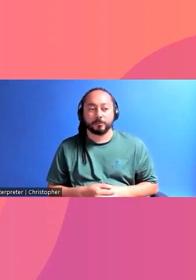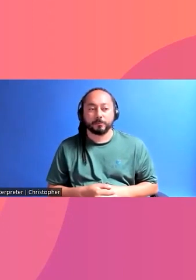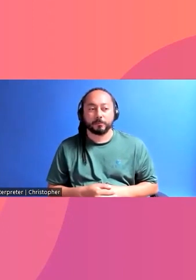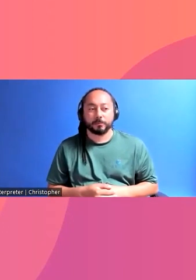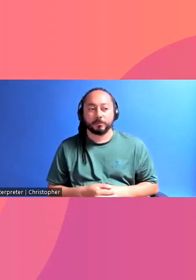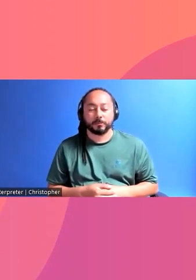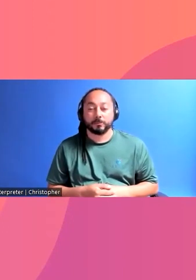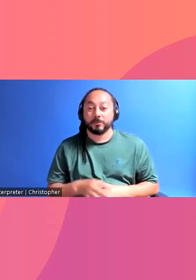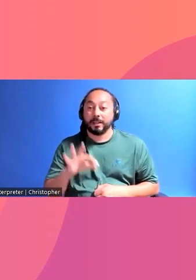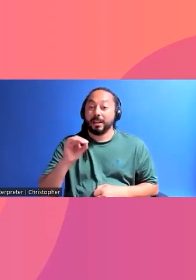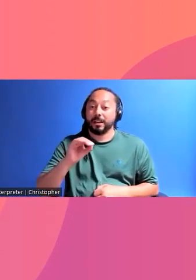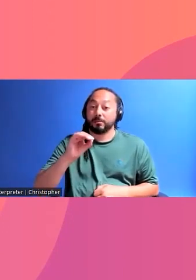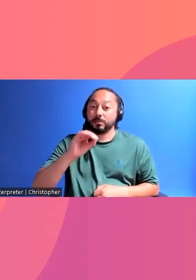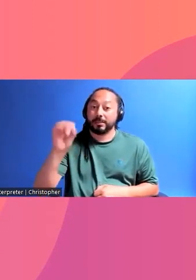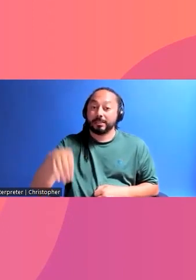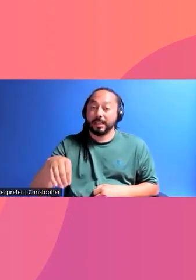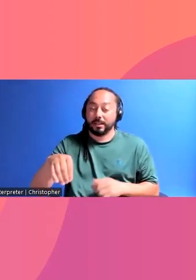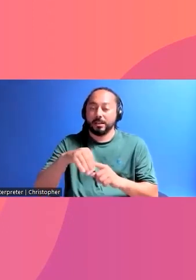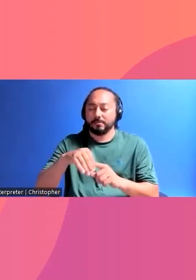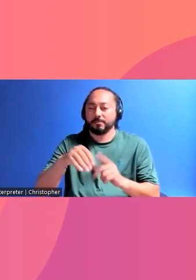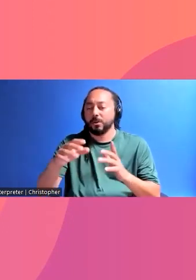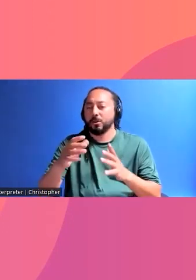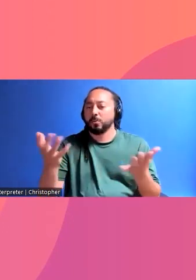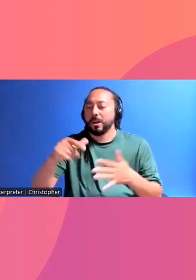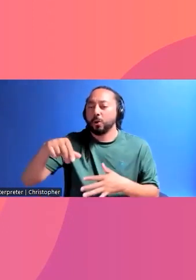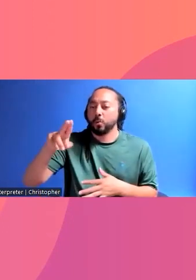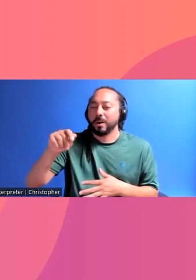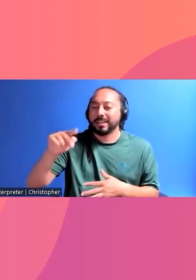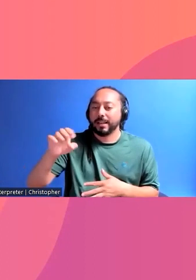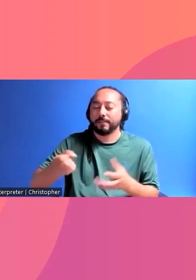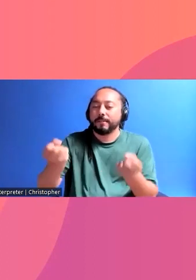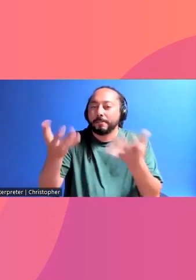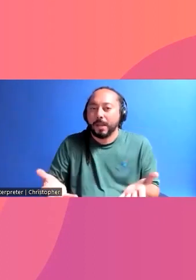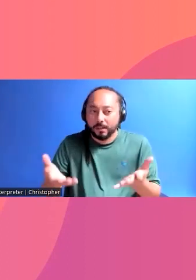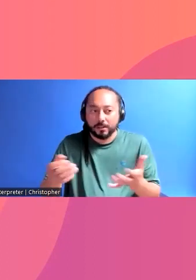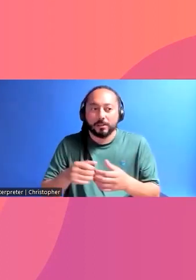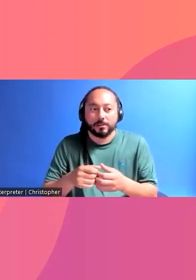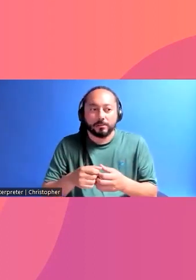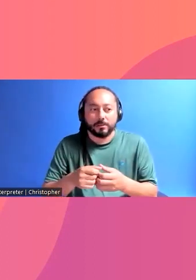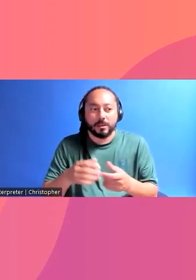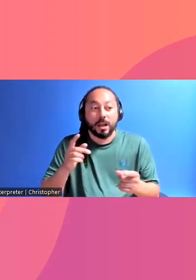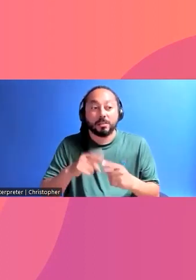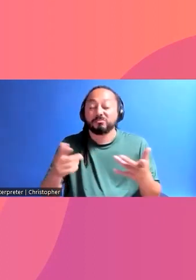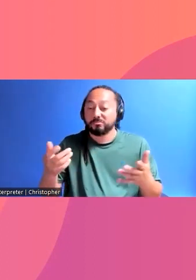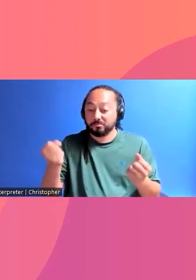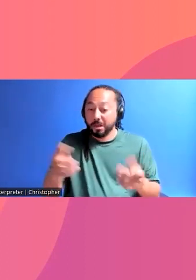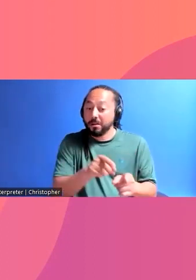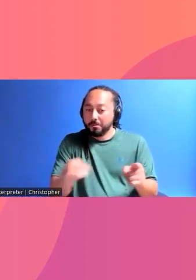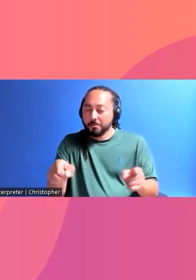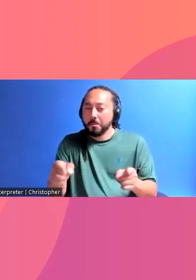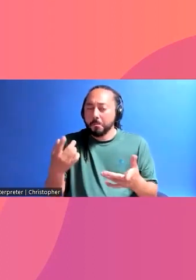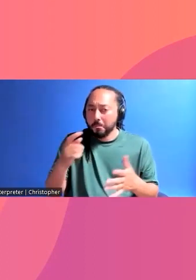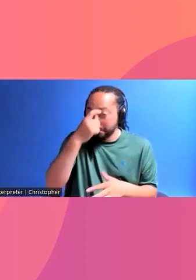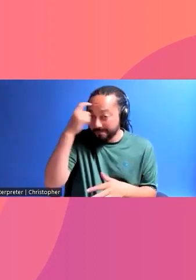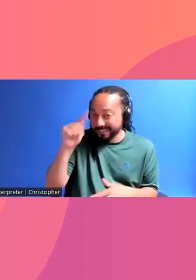États-Unis. Plus des 43 articles étaient de nature quantitative. La plupart des